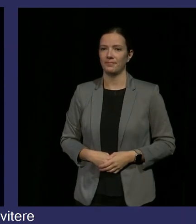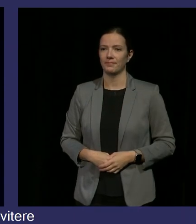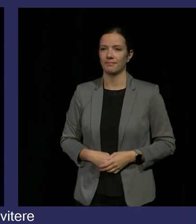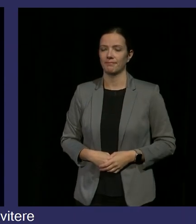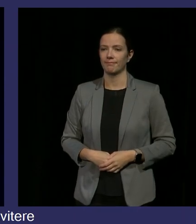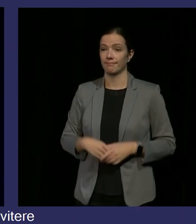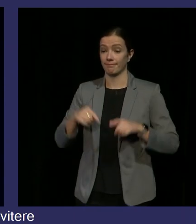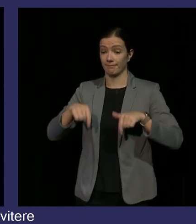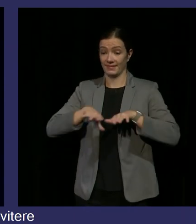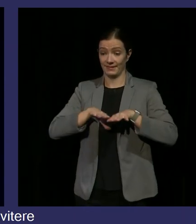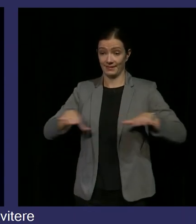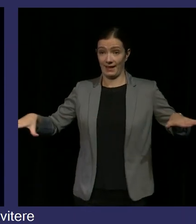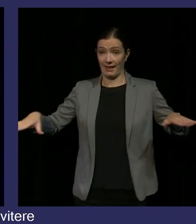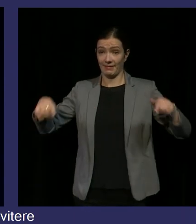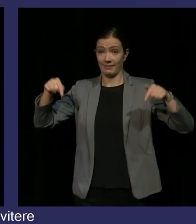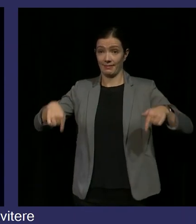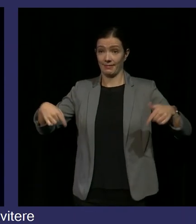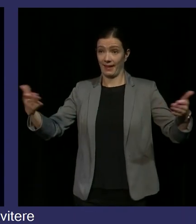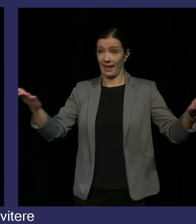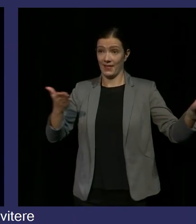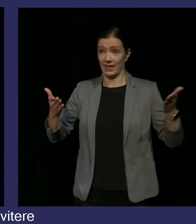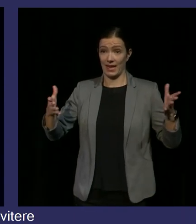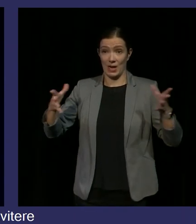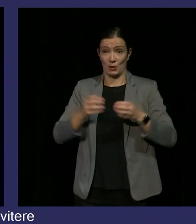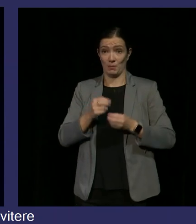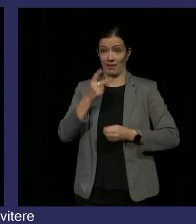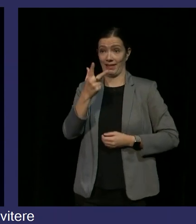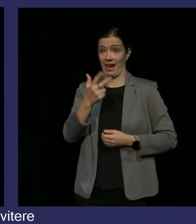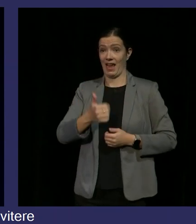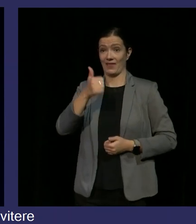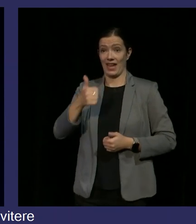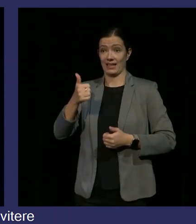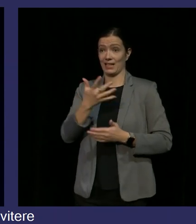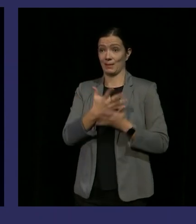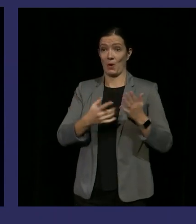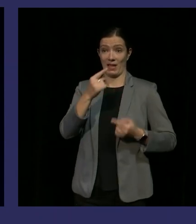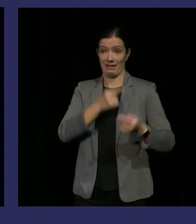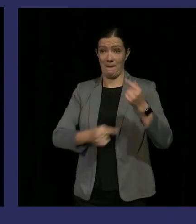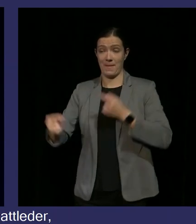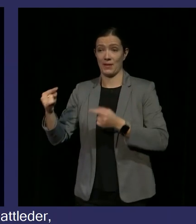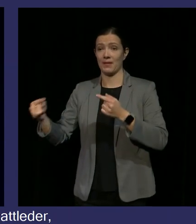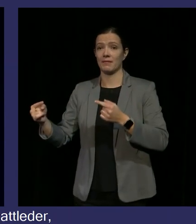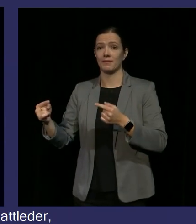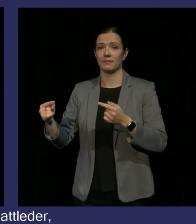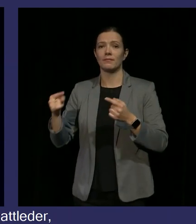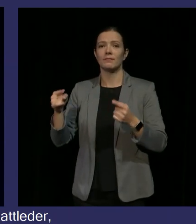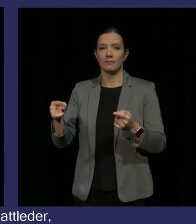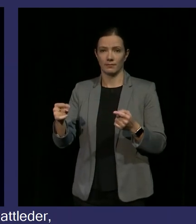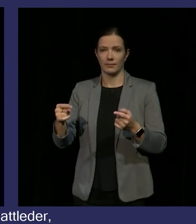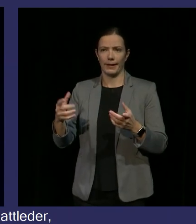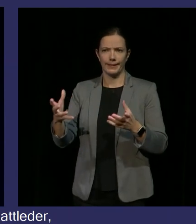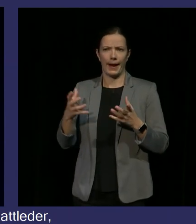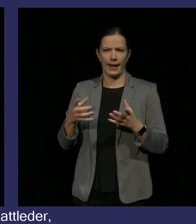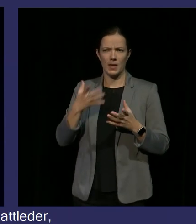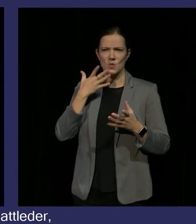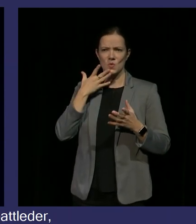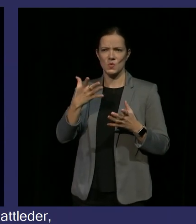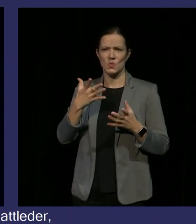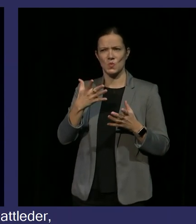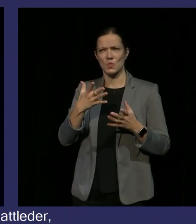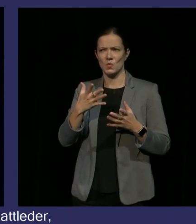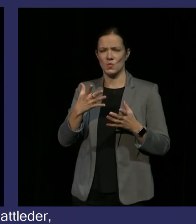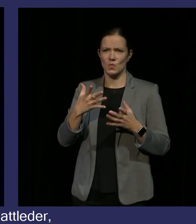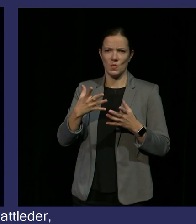På scenen her i dag skal vi invitere til 3 viktige språkdebatter. Til det trengs det en